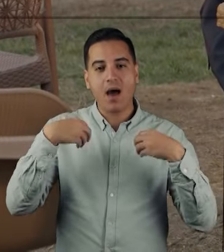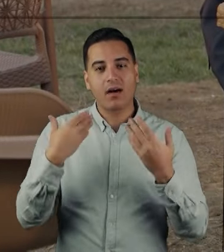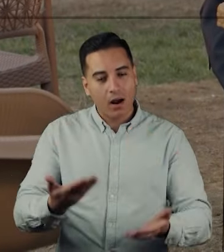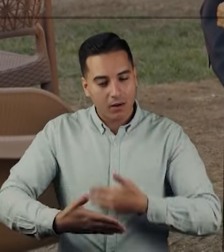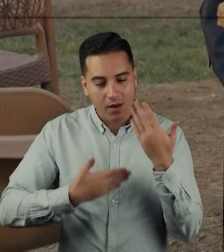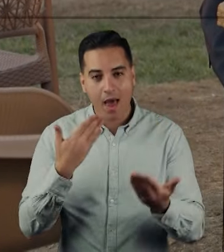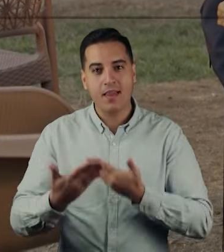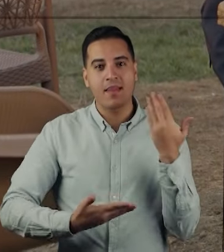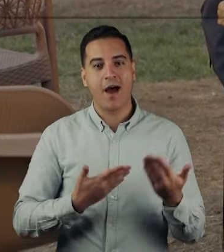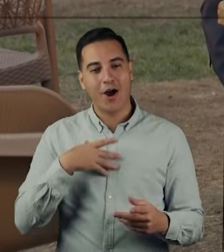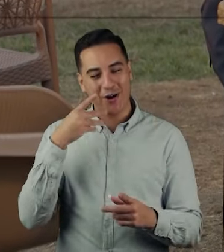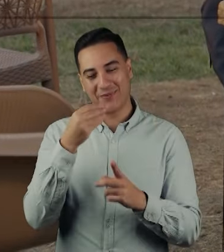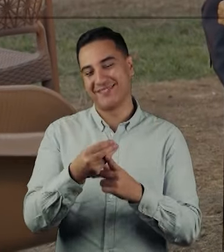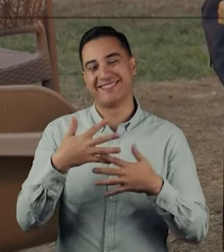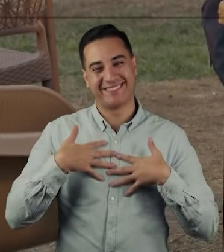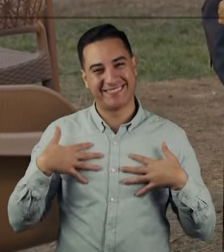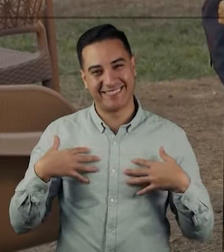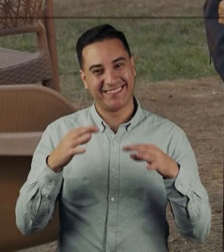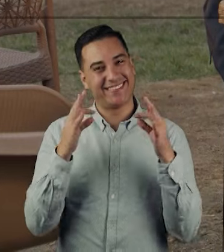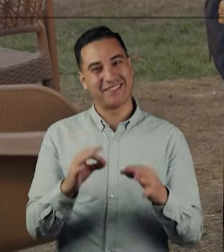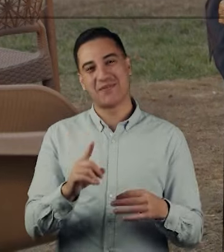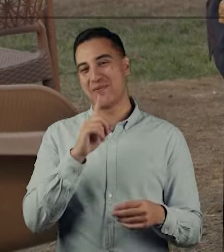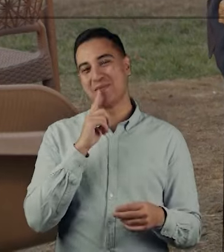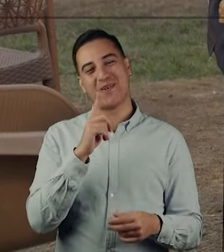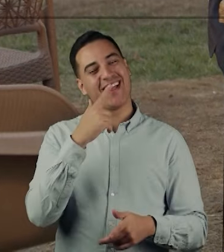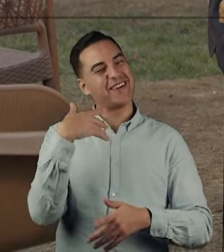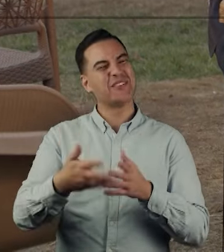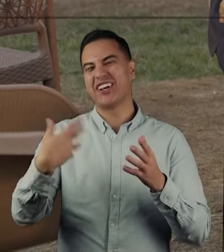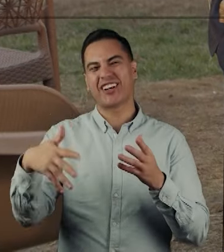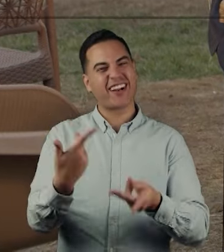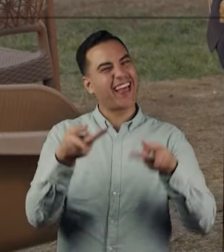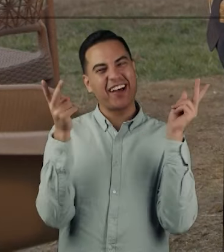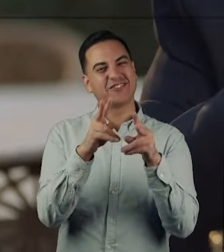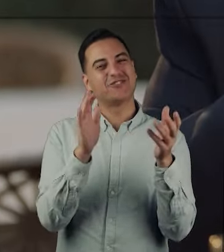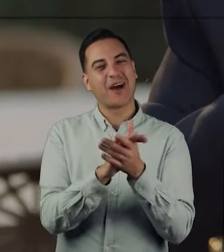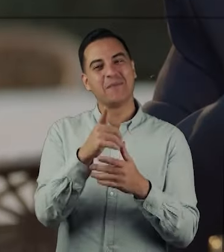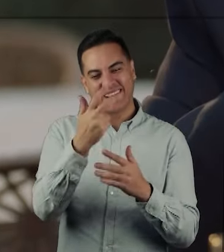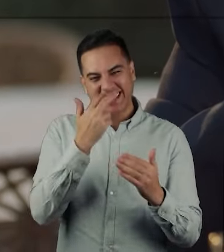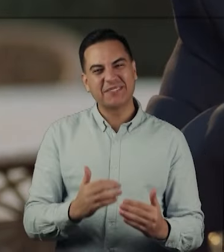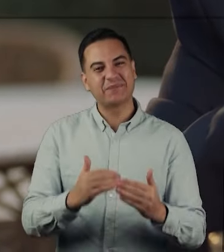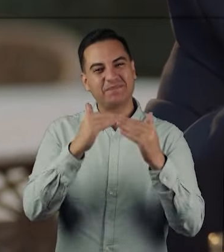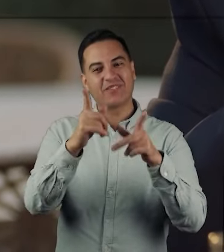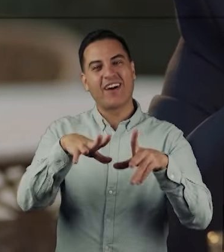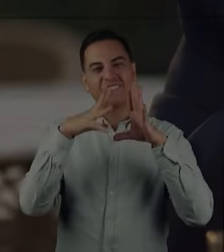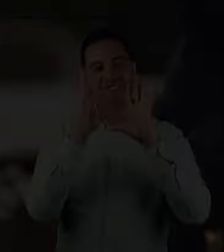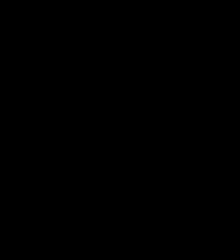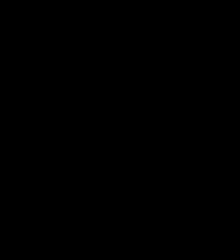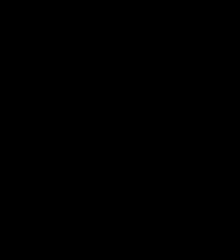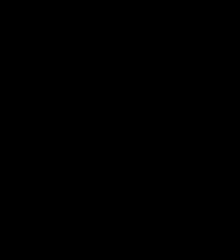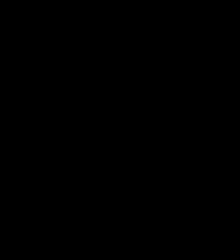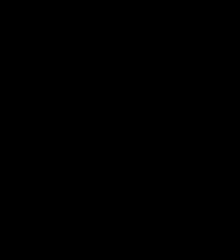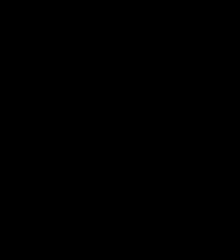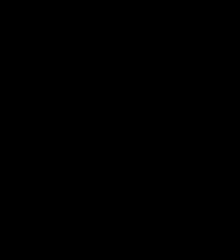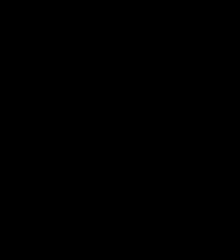حلو انت بتفلسف صح؟ بتفلسف قوي يا عرفان، انت النهارده اوفر.